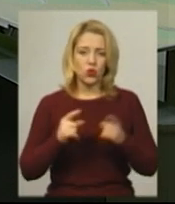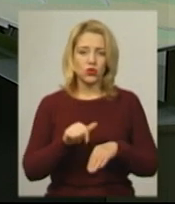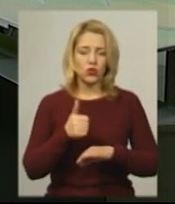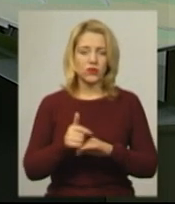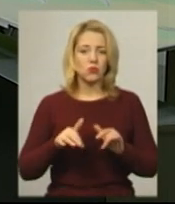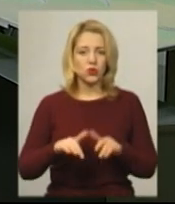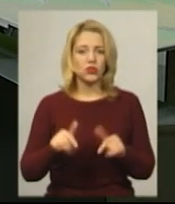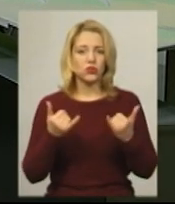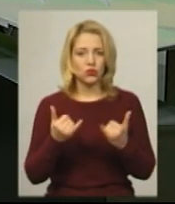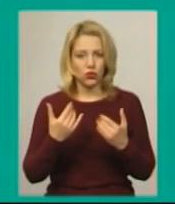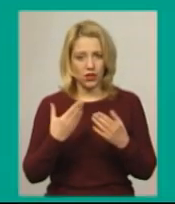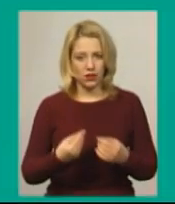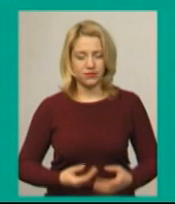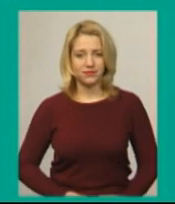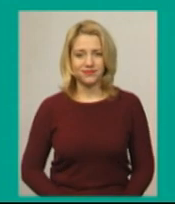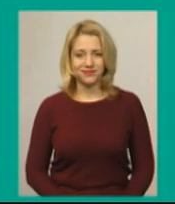події цього дня.